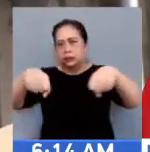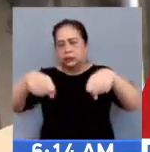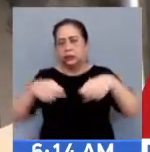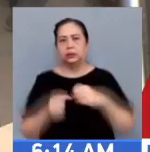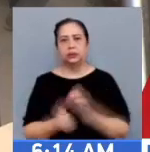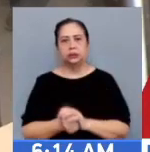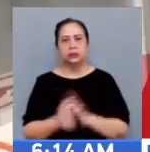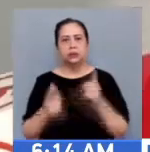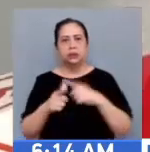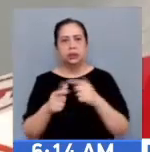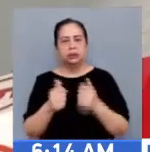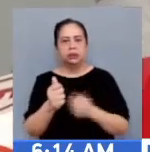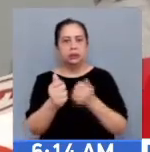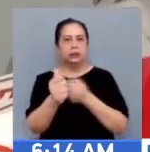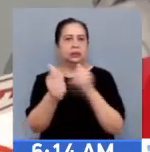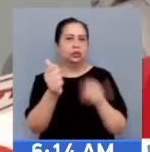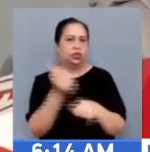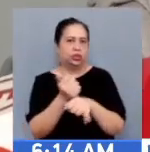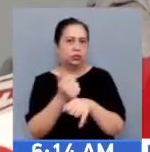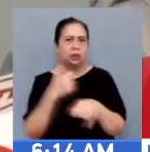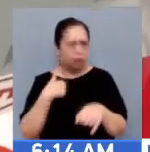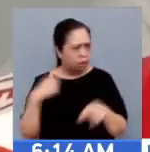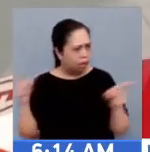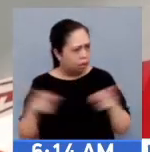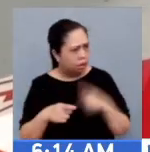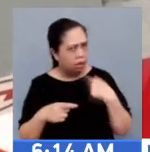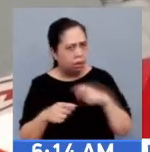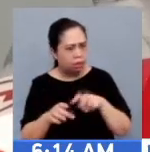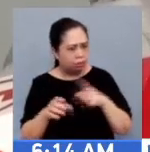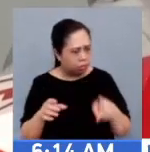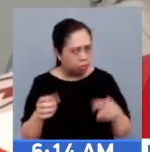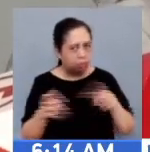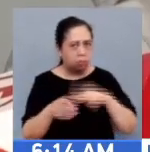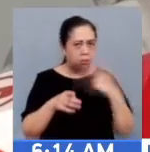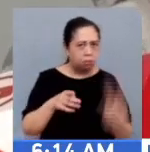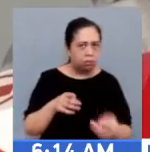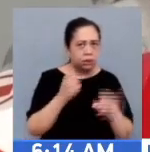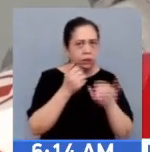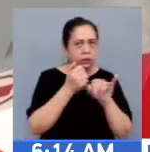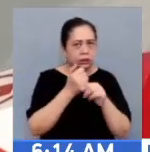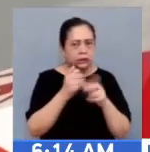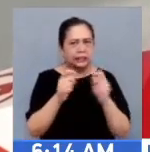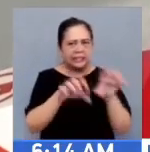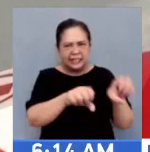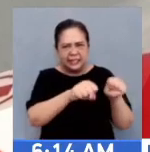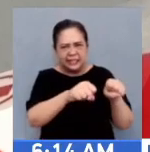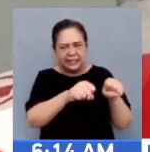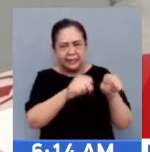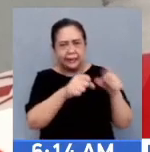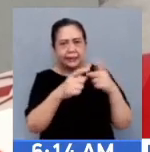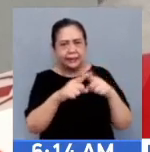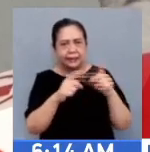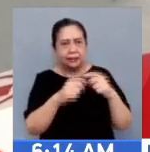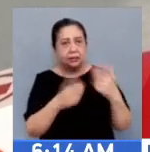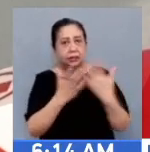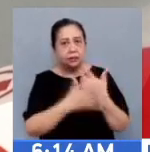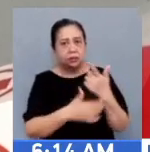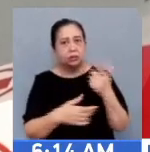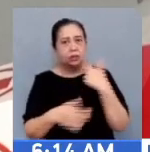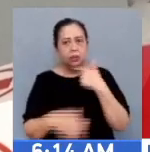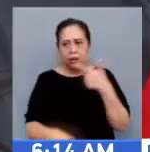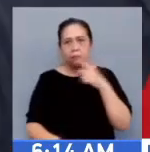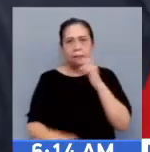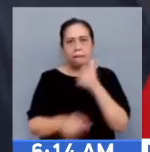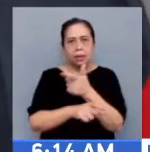nakasunod sa jeep. May motor agad, paglaglag namin. Ay nung sinusubok akong pigilan yung lalaki, sabi ko, barilin mo. Hindi doon ako